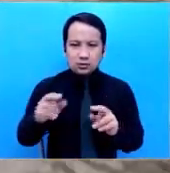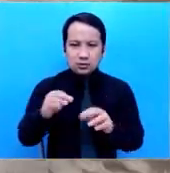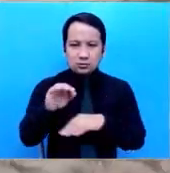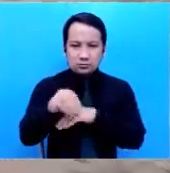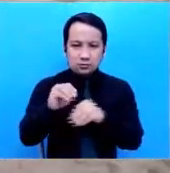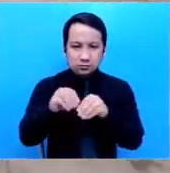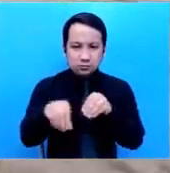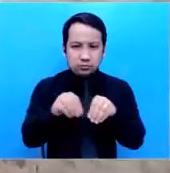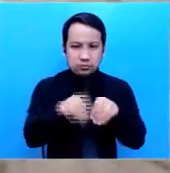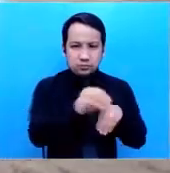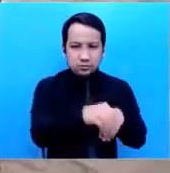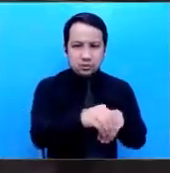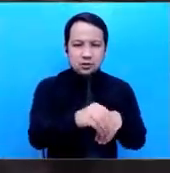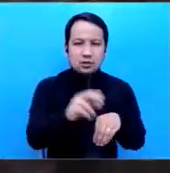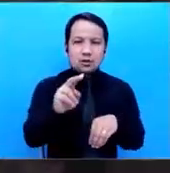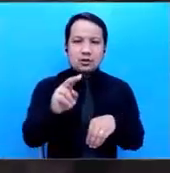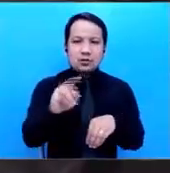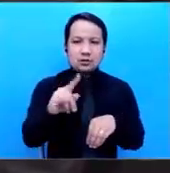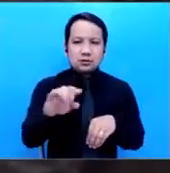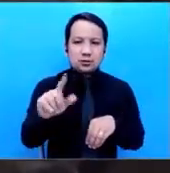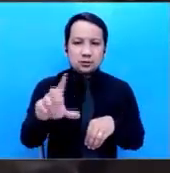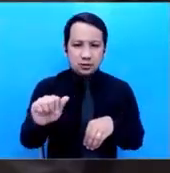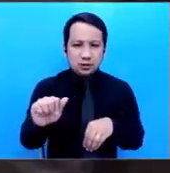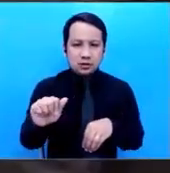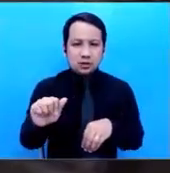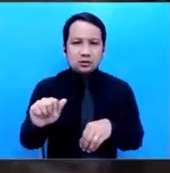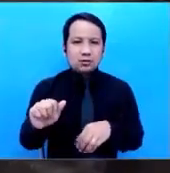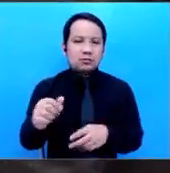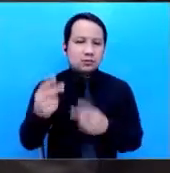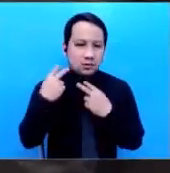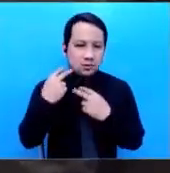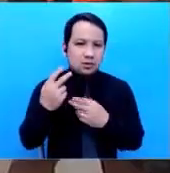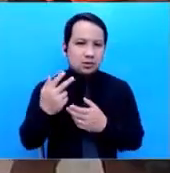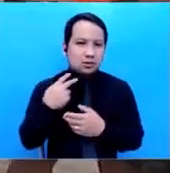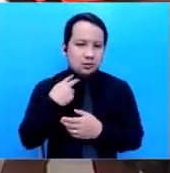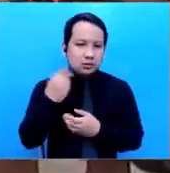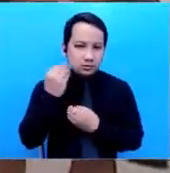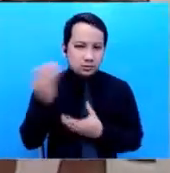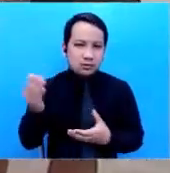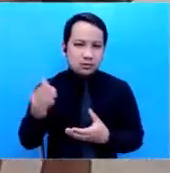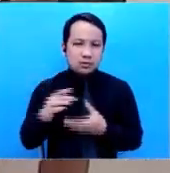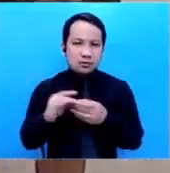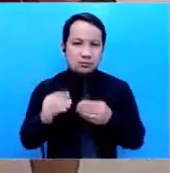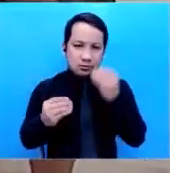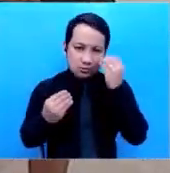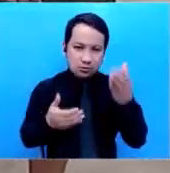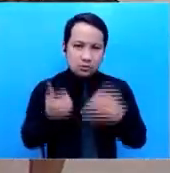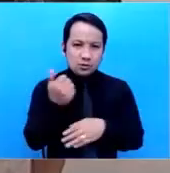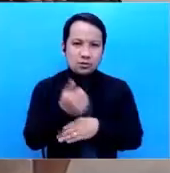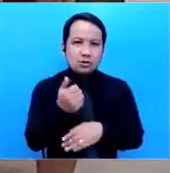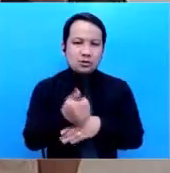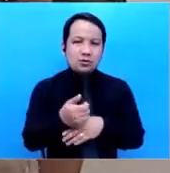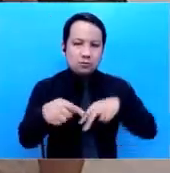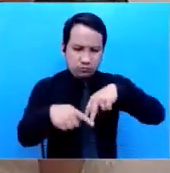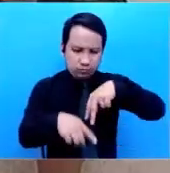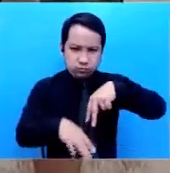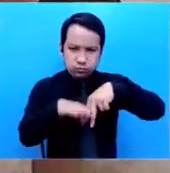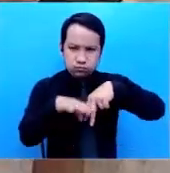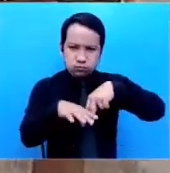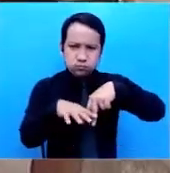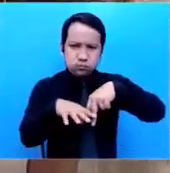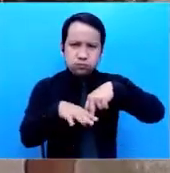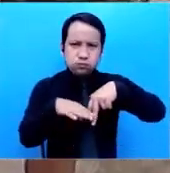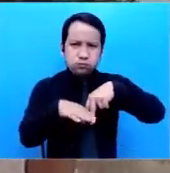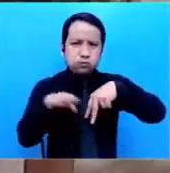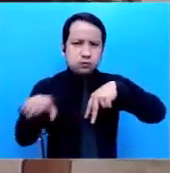Aling Ninita, muntik na raw ma-stranded sa kanilang bahay. Sa bahay namin, marami hanggang 2 ang tubig sa loob ng